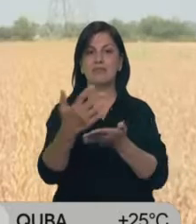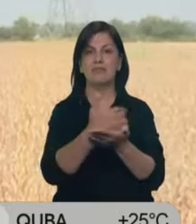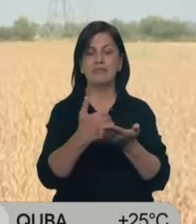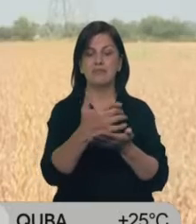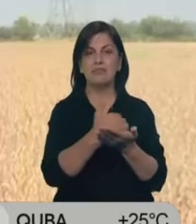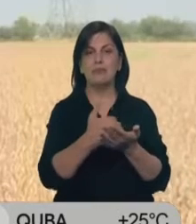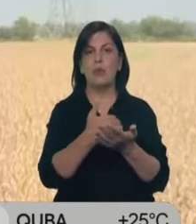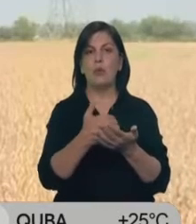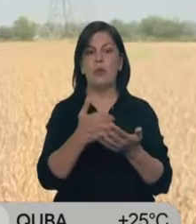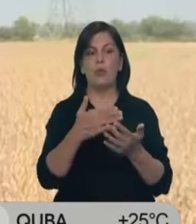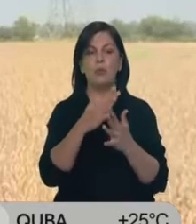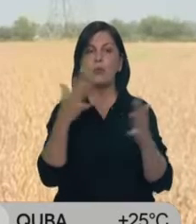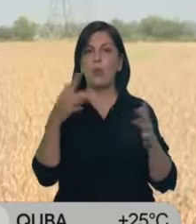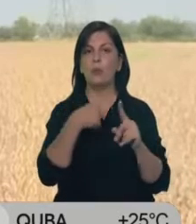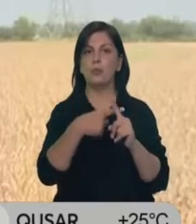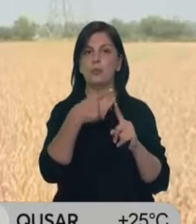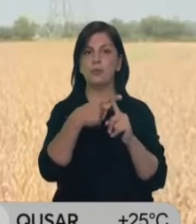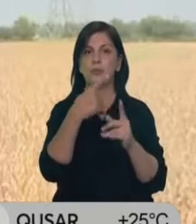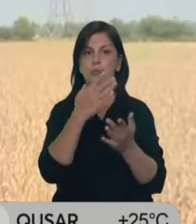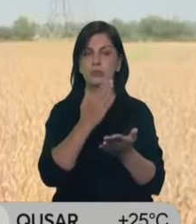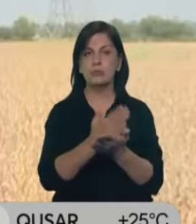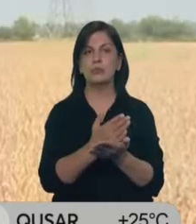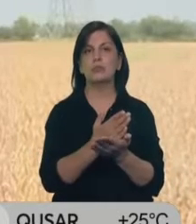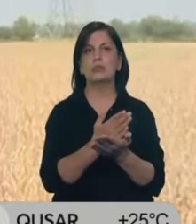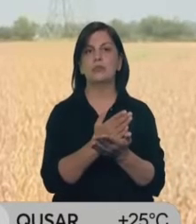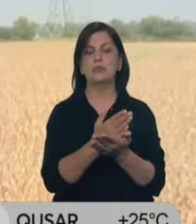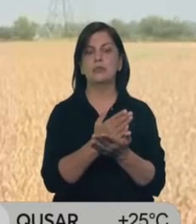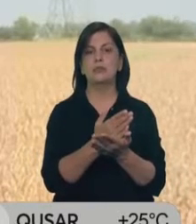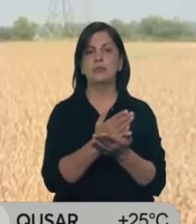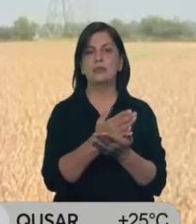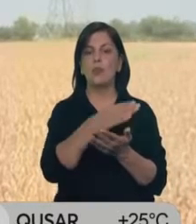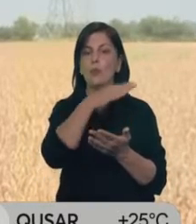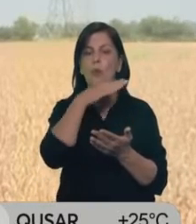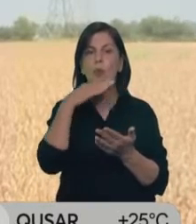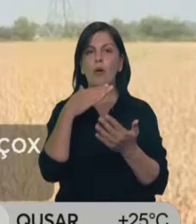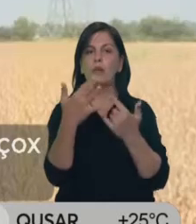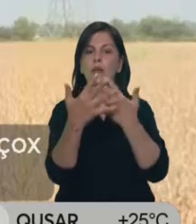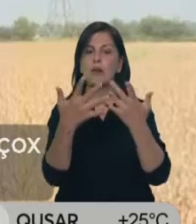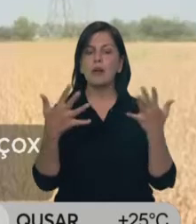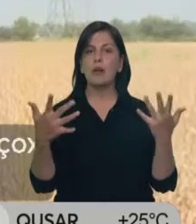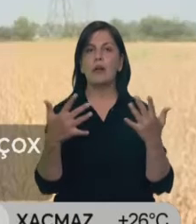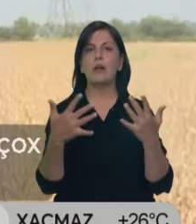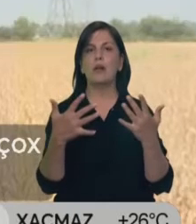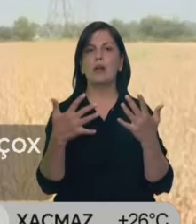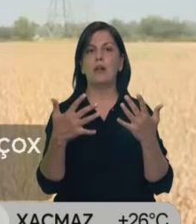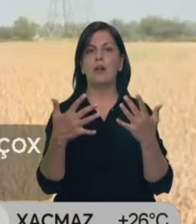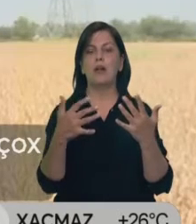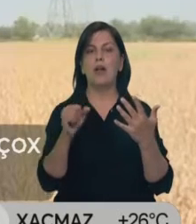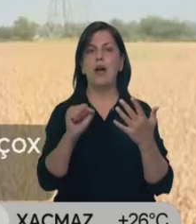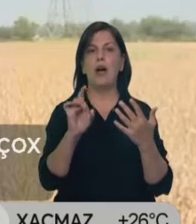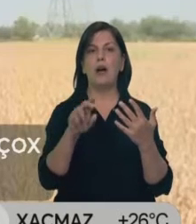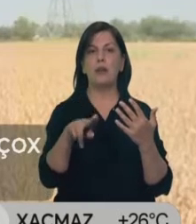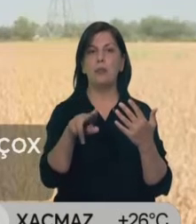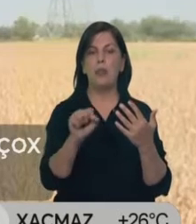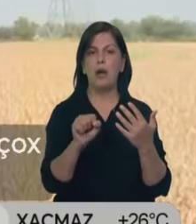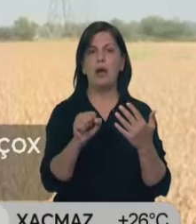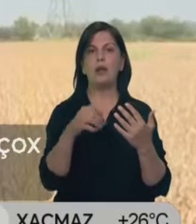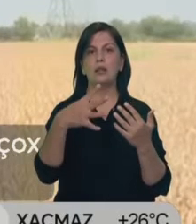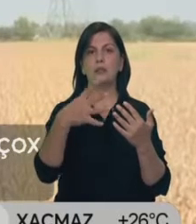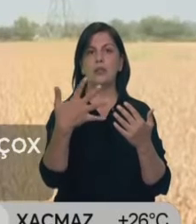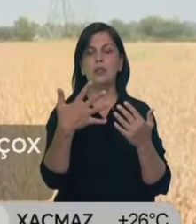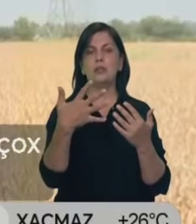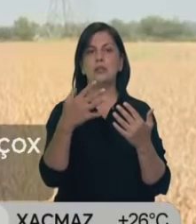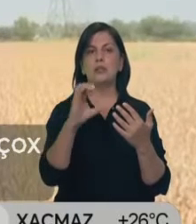olunur. Artıq biz bir neçə təsərrüfatı gəzmişik və həmin təsərrüfatlarda arpa pisini başa çatıbdır. Arpa pisinində 45 sentnerdən